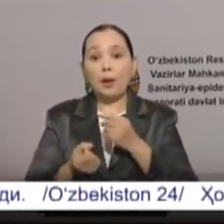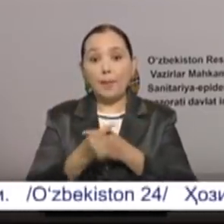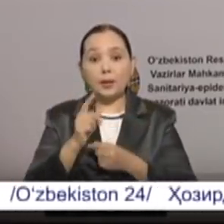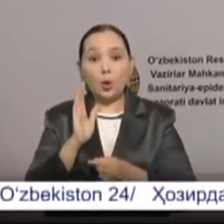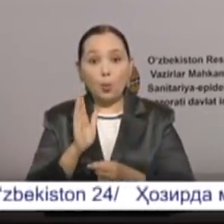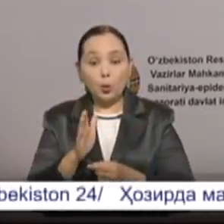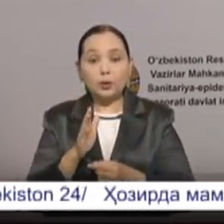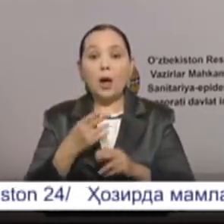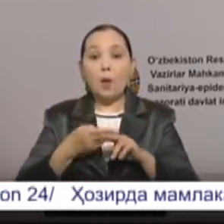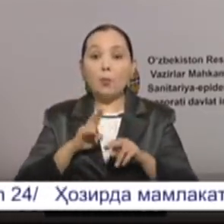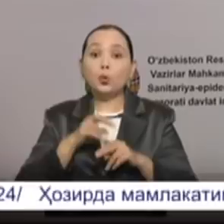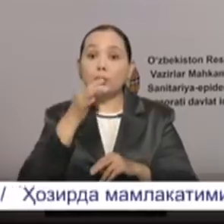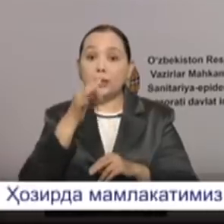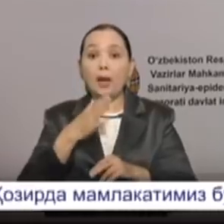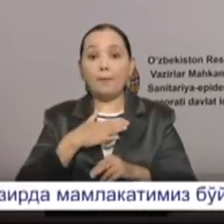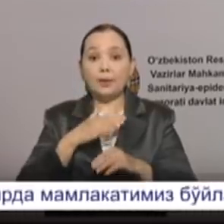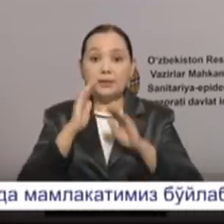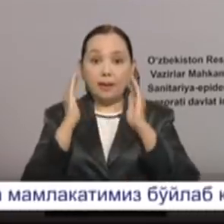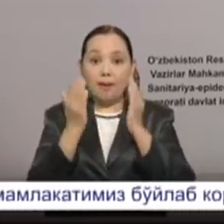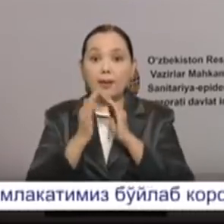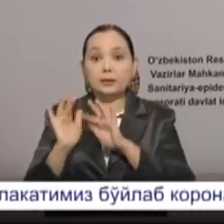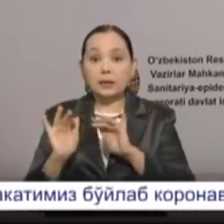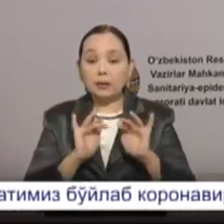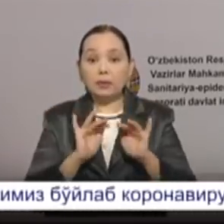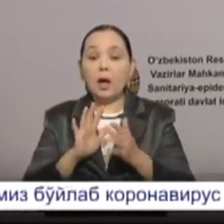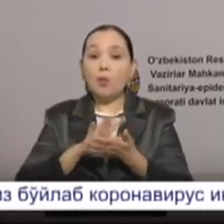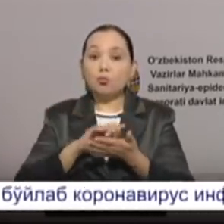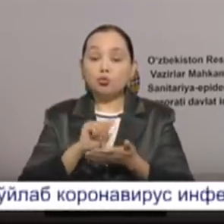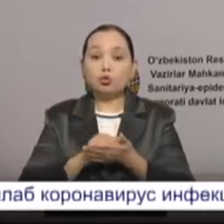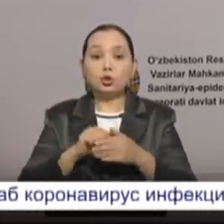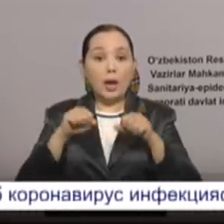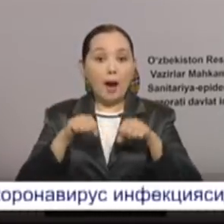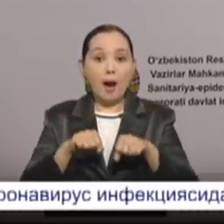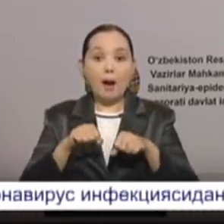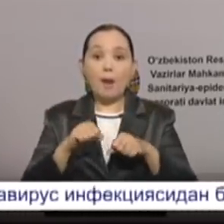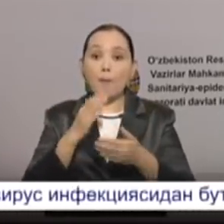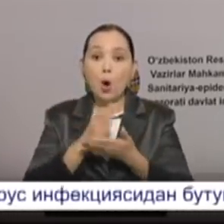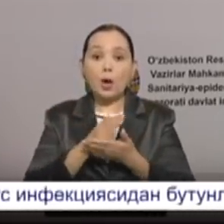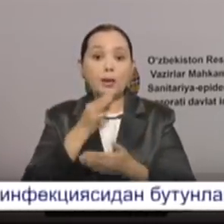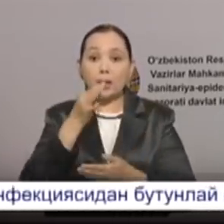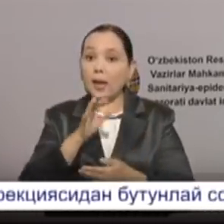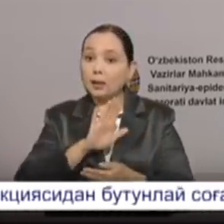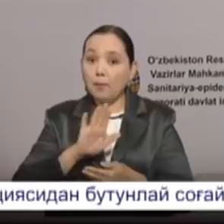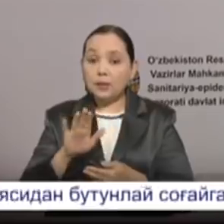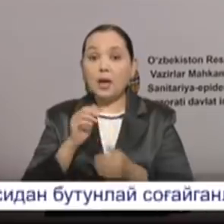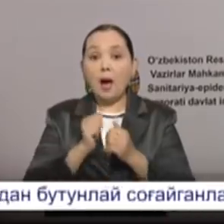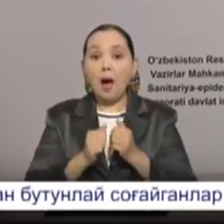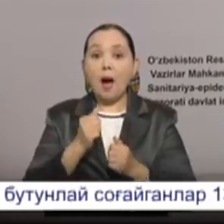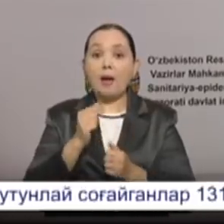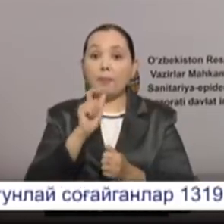bo'ldi. Bu degani biz karantin tadbirlarini buzishga haqqimiz bor degani emas. Har